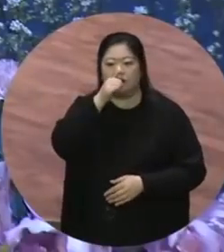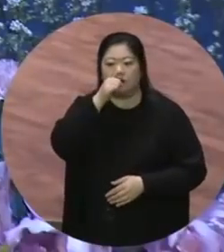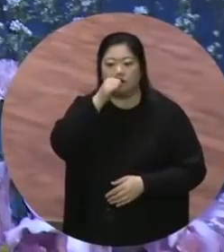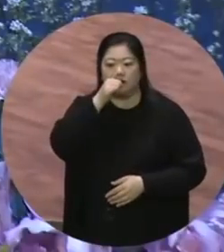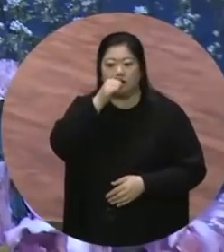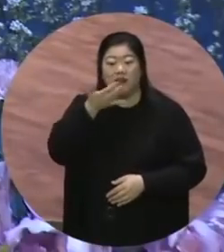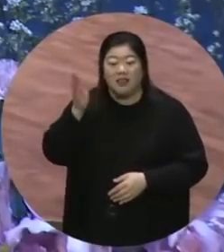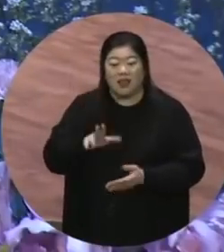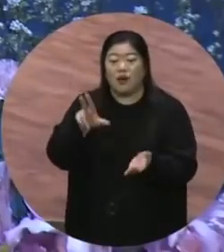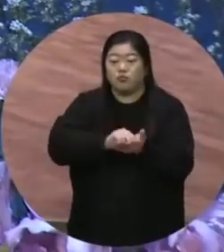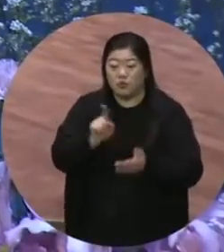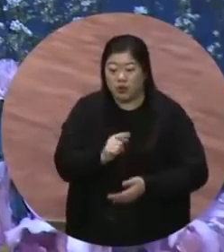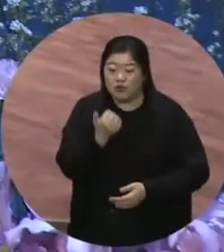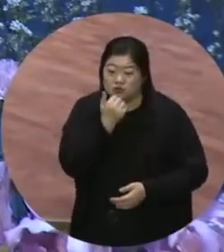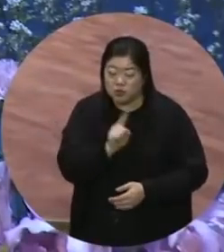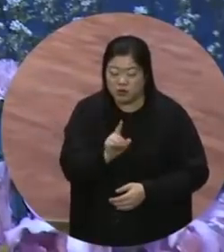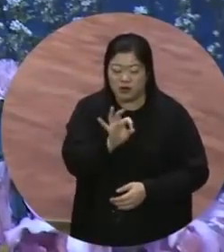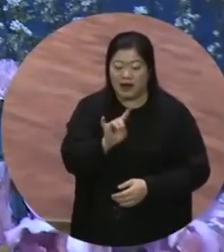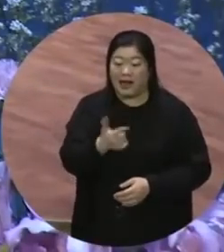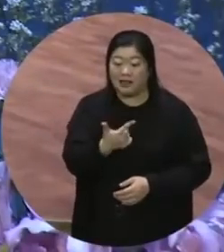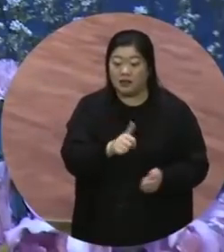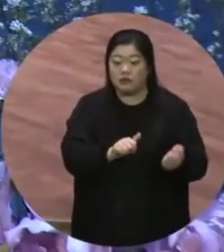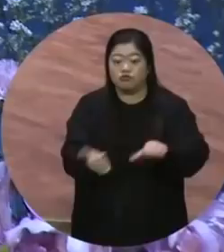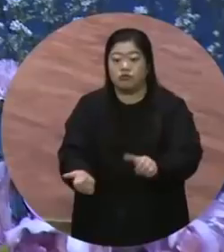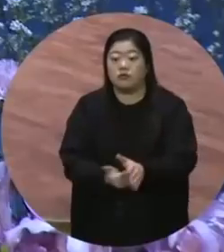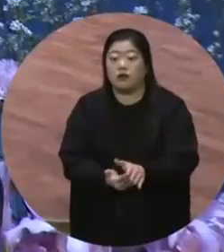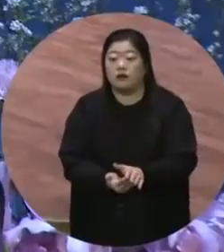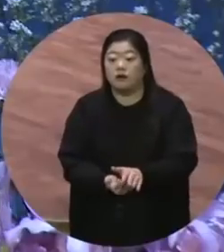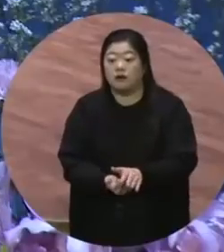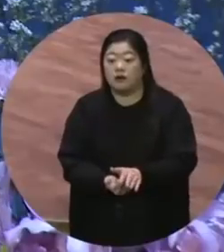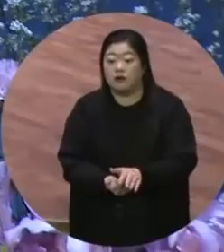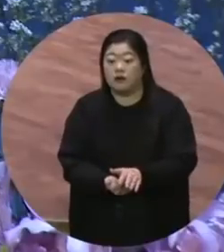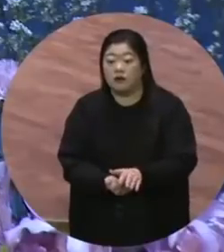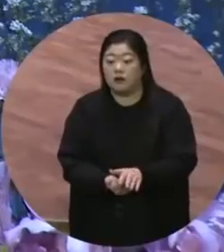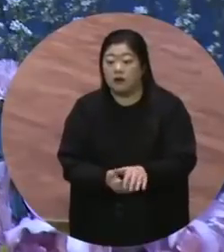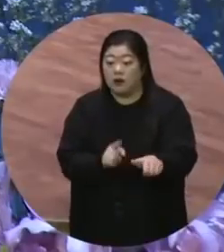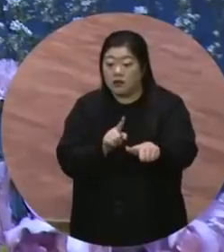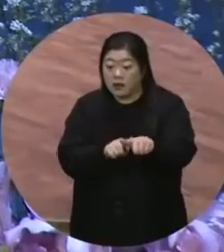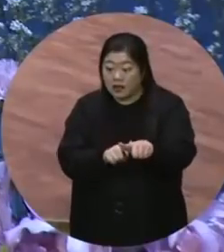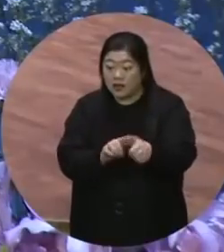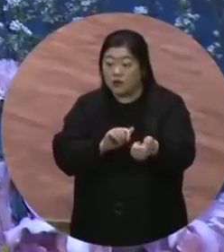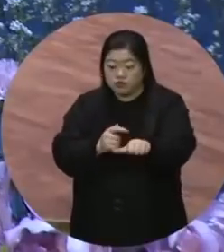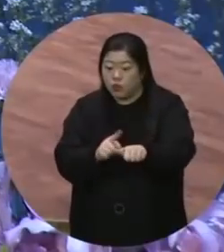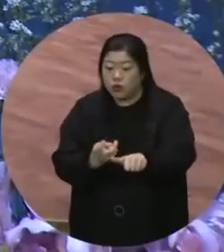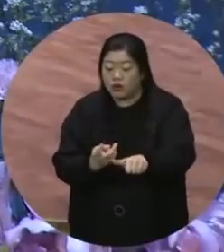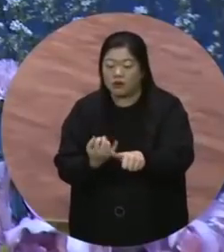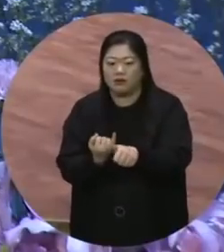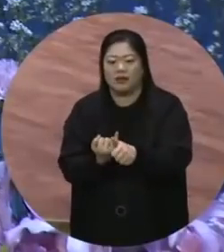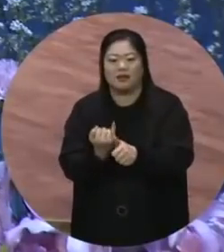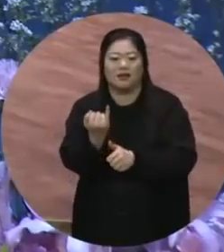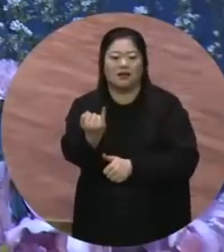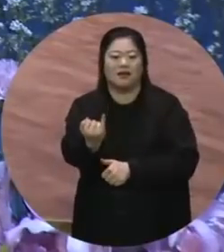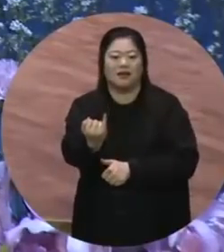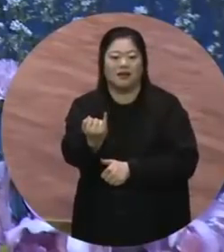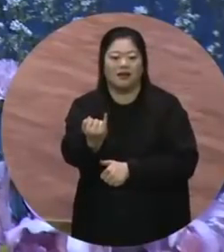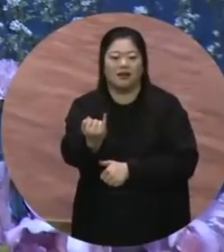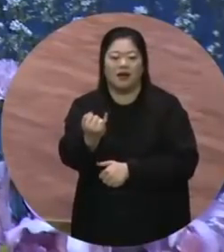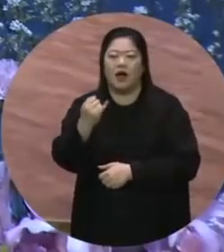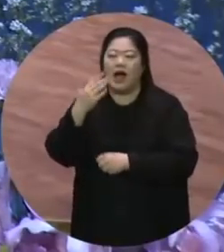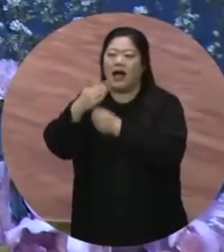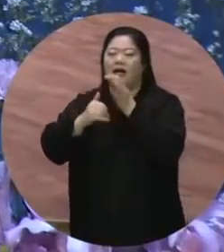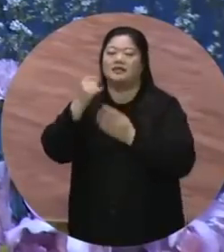후에는 안상홍의 아내 이 장길자가 어머니 하나님으로 되어 있어요. 어머니